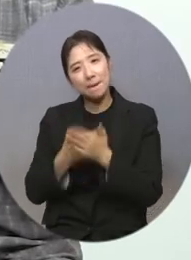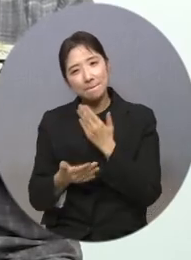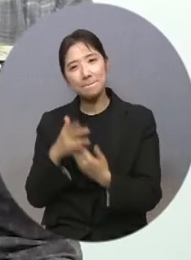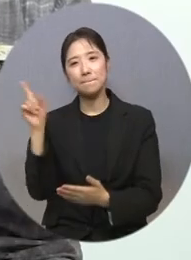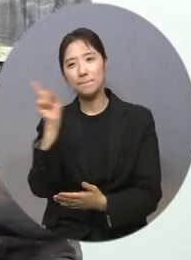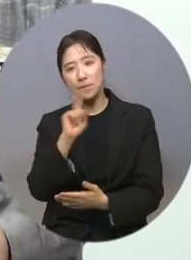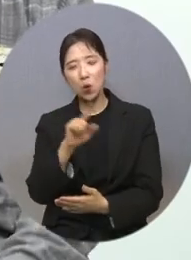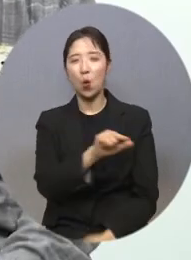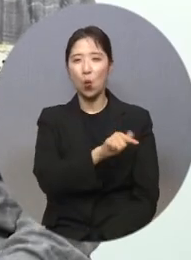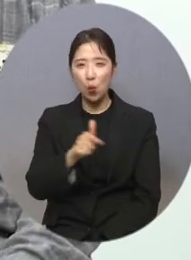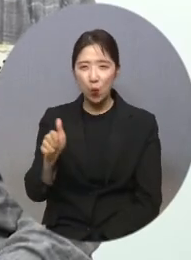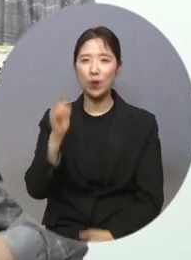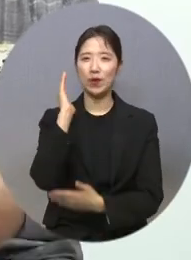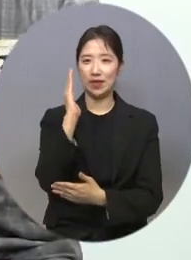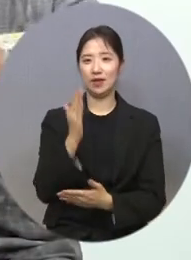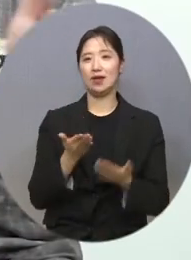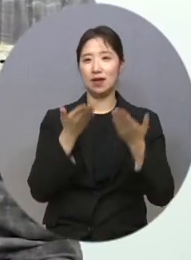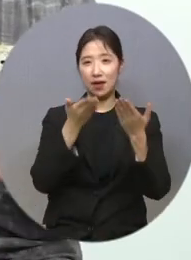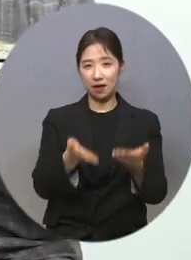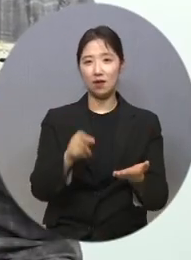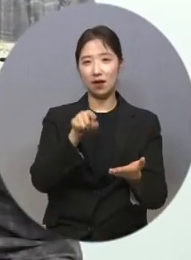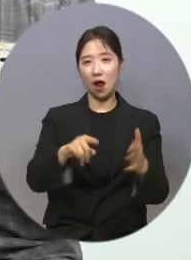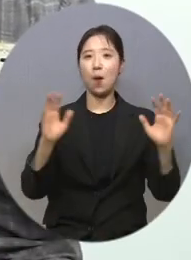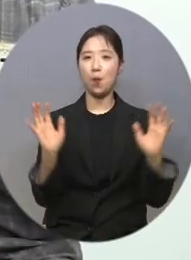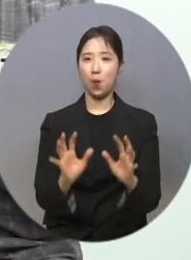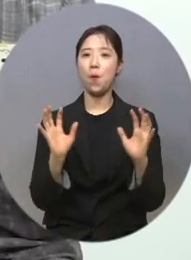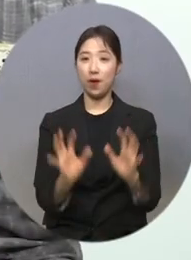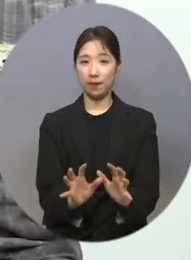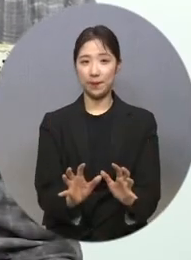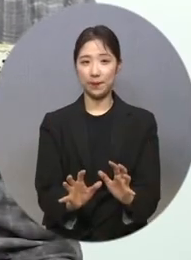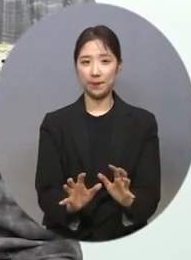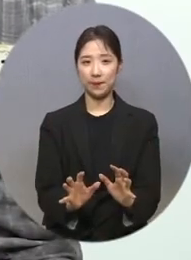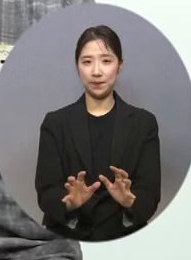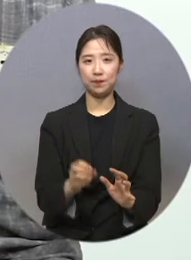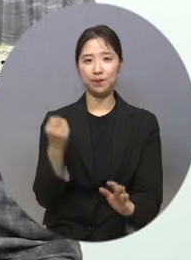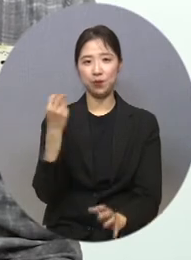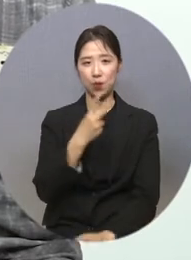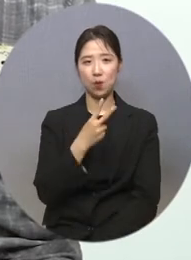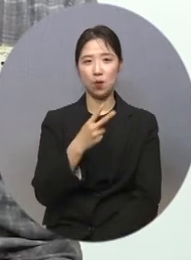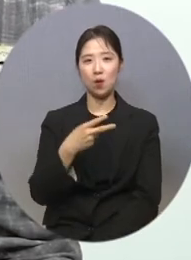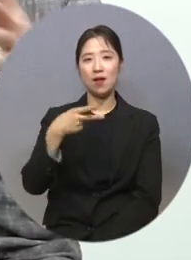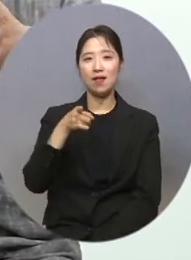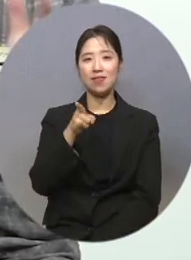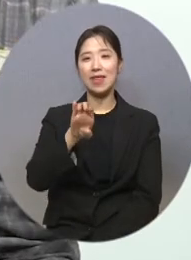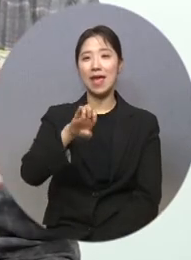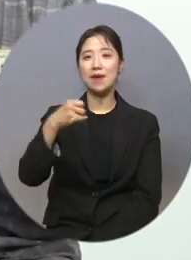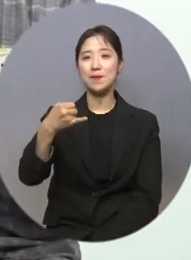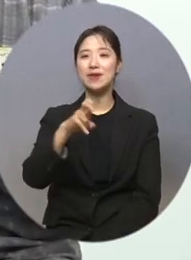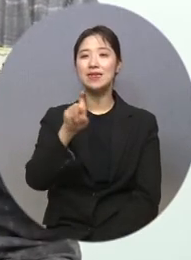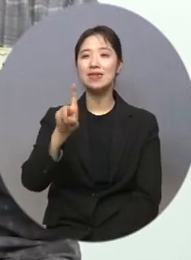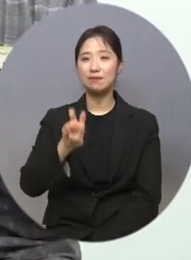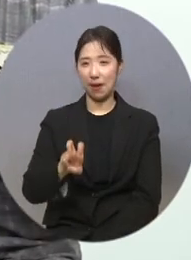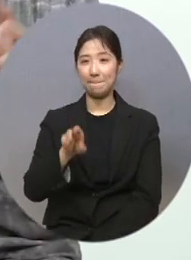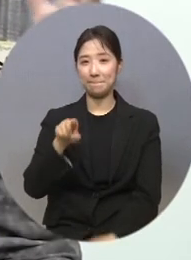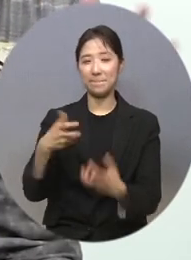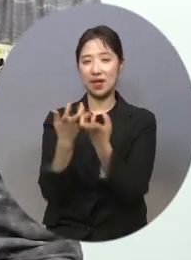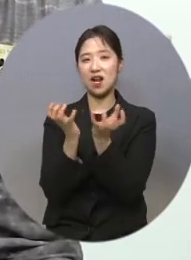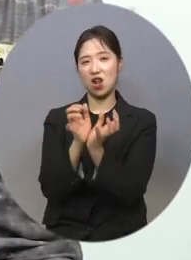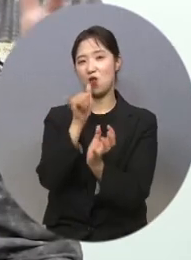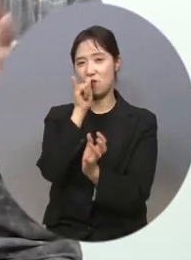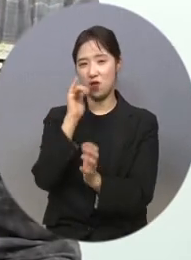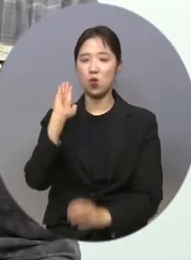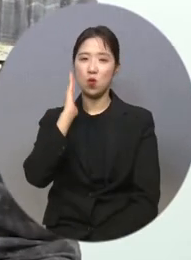바를 소개시켜주고 앞으로 그런 모임 또 그렇게 뭐 대품암이라는 뭐 클럽도 있다고 하는데